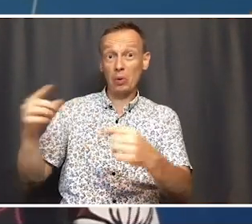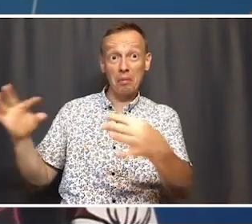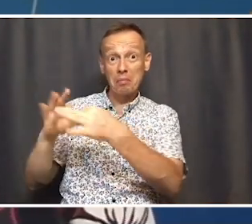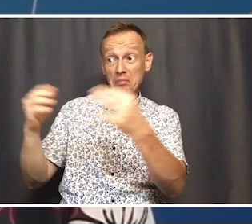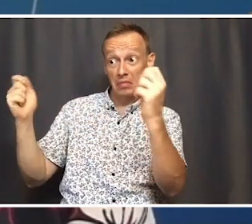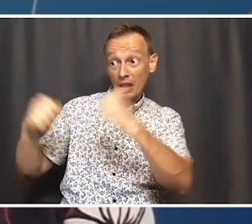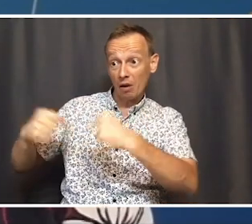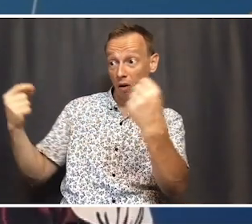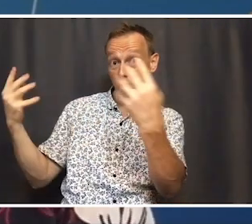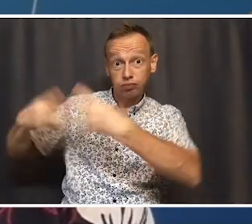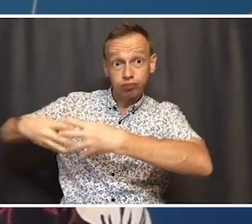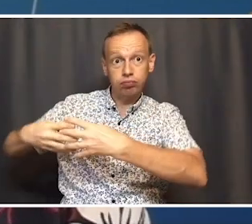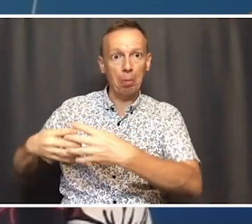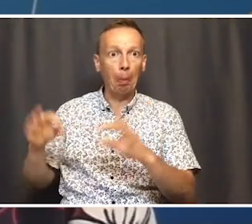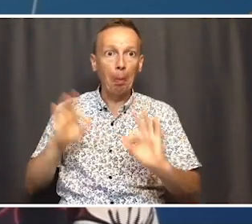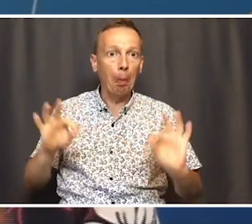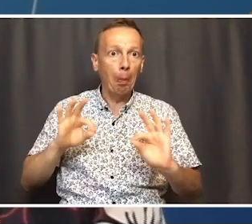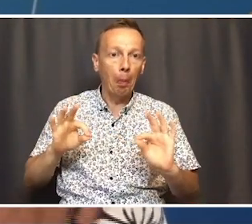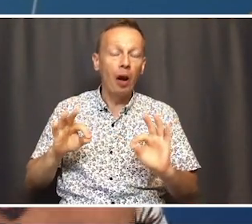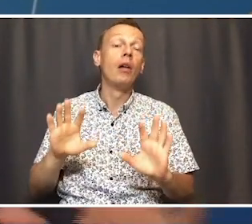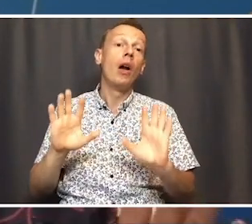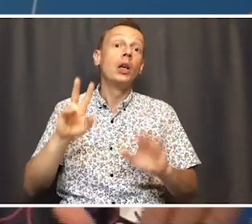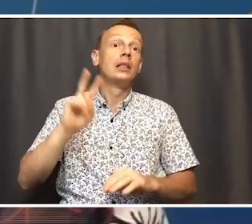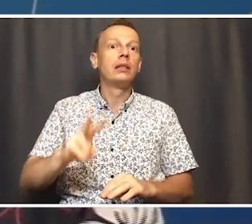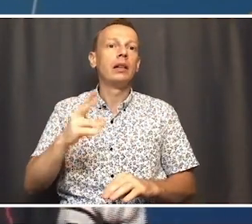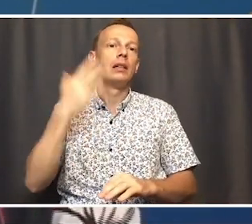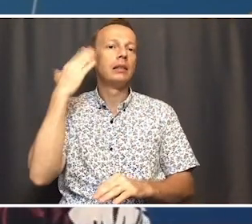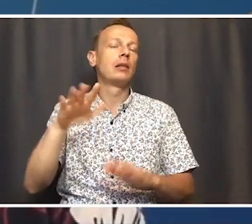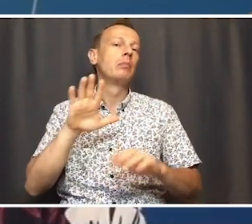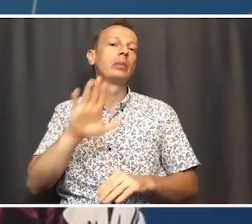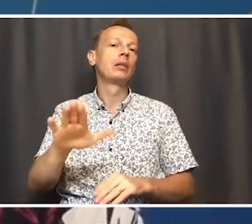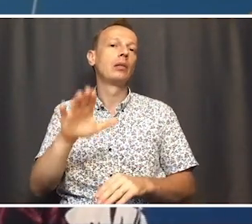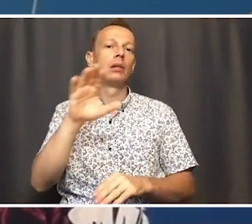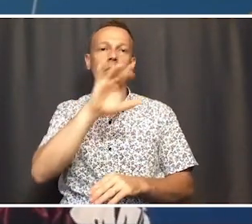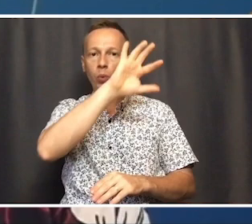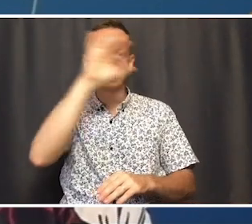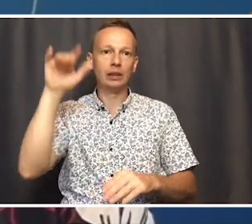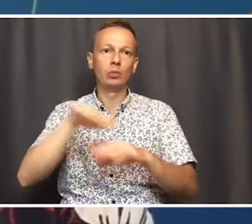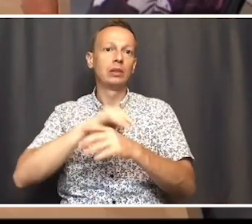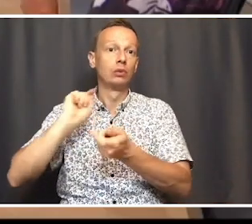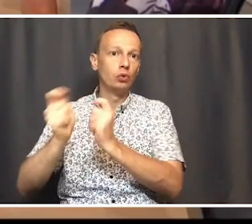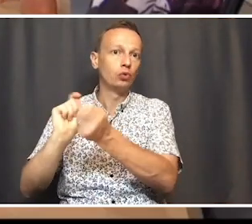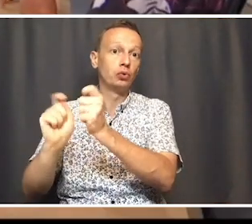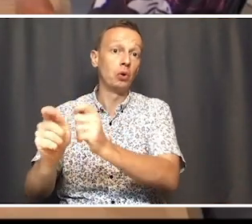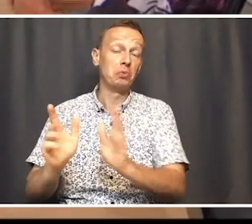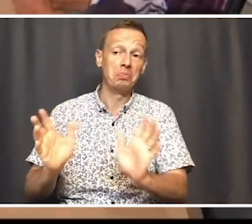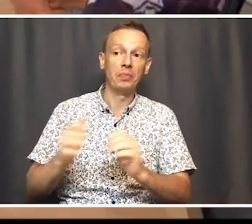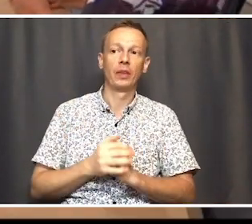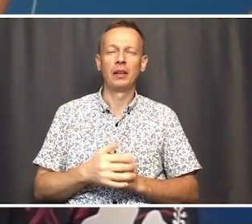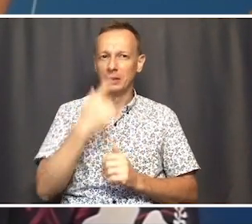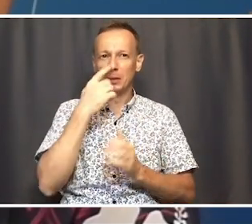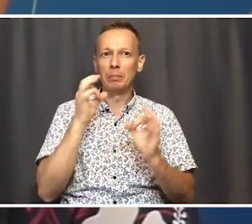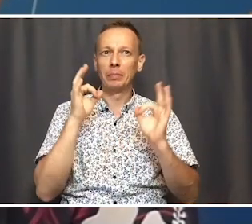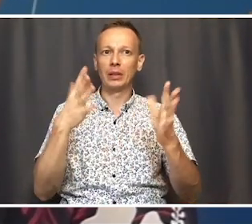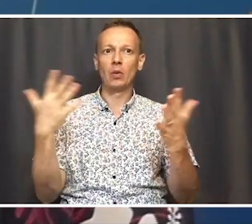de compatibilité a priori. Après, c'est vrai qu'on a vu dans la vie politique polynésienne tellement de changements. Moi, j'ai l'impression que